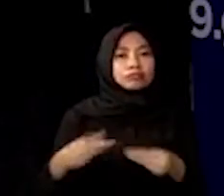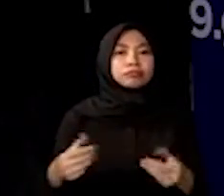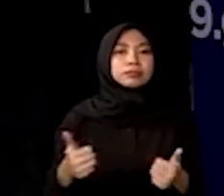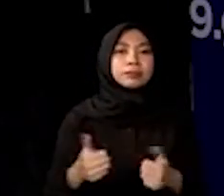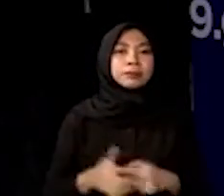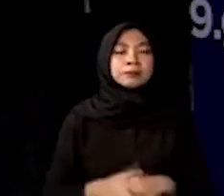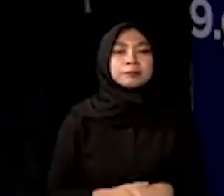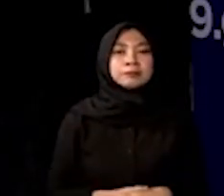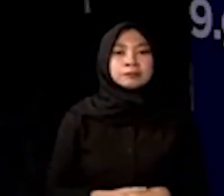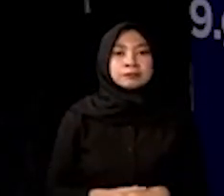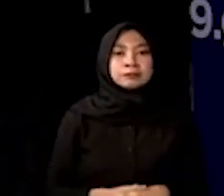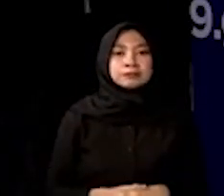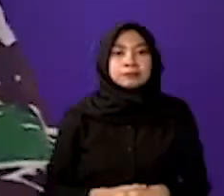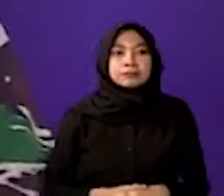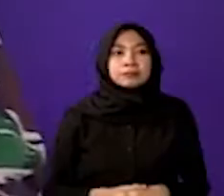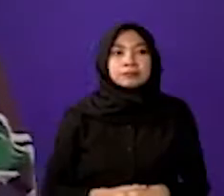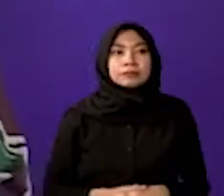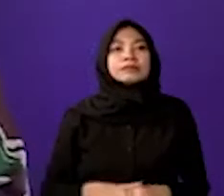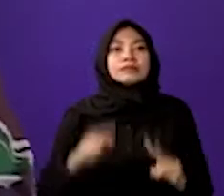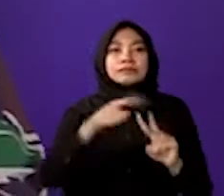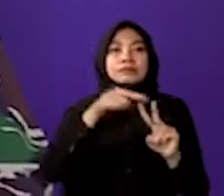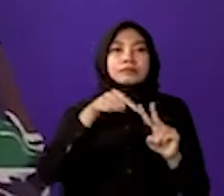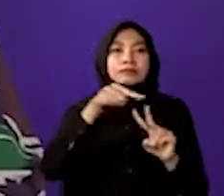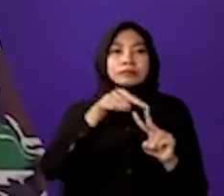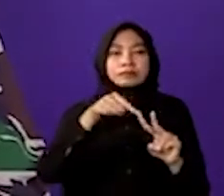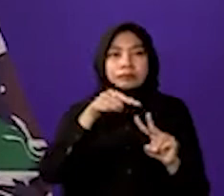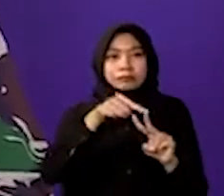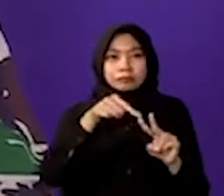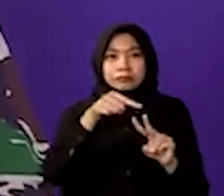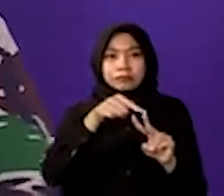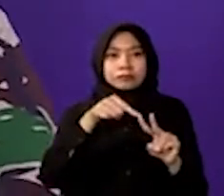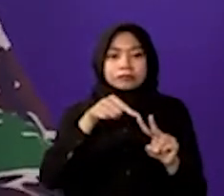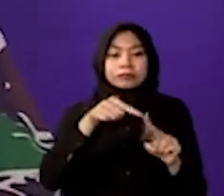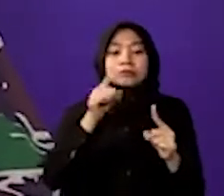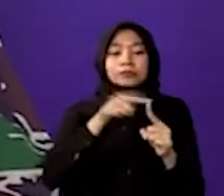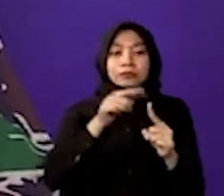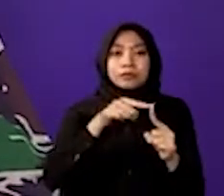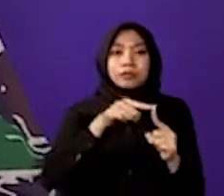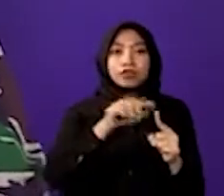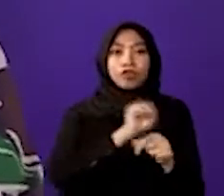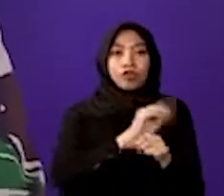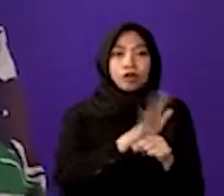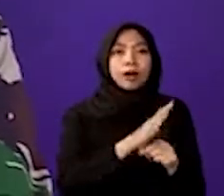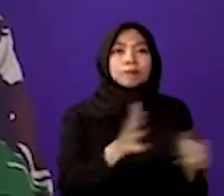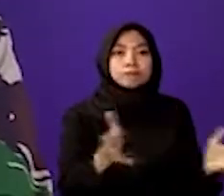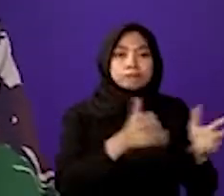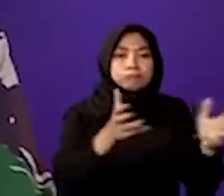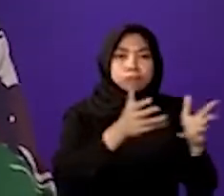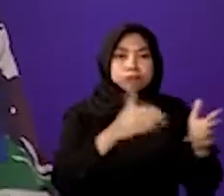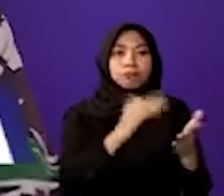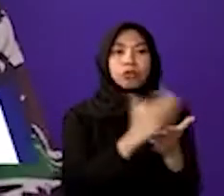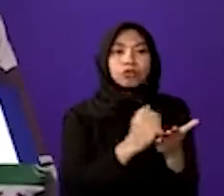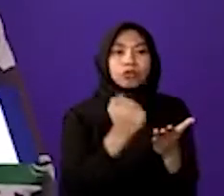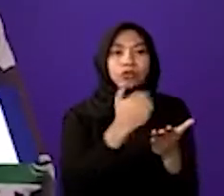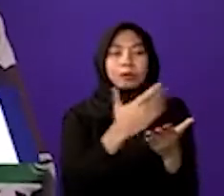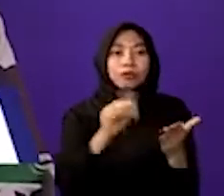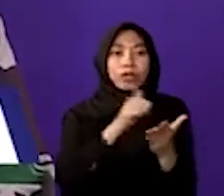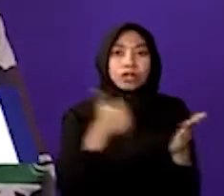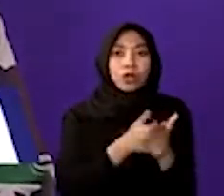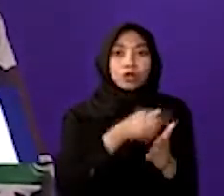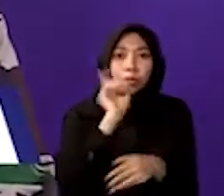jelas Pak dua-duanya Pak jadi penanganan covid-nya protokol kesehatannya semaksimal